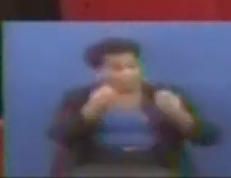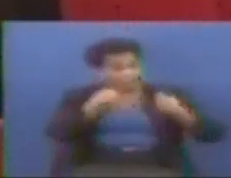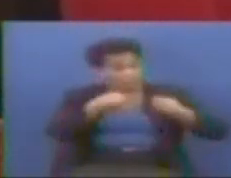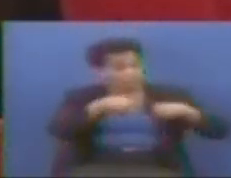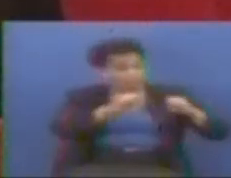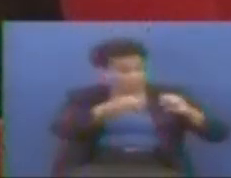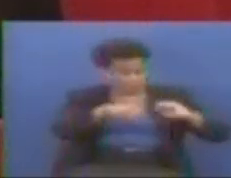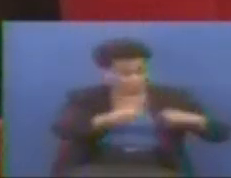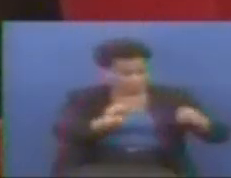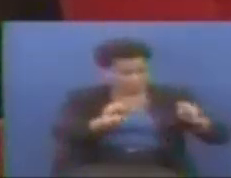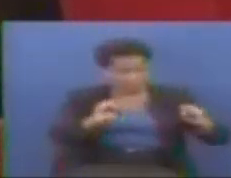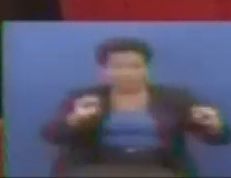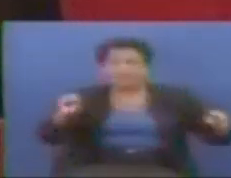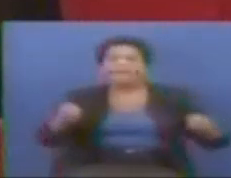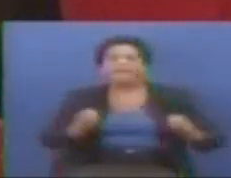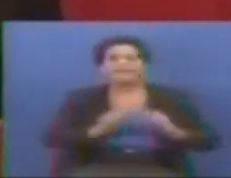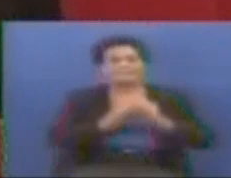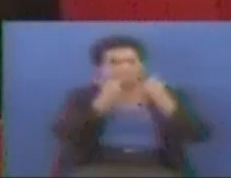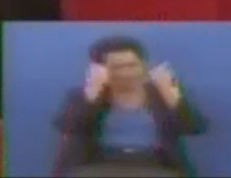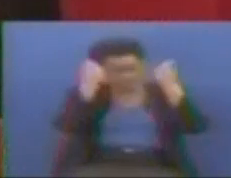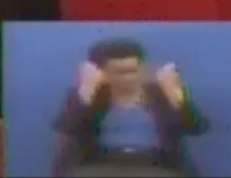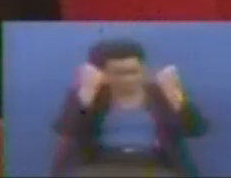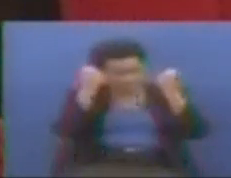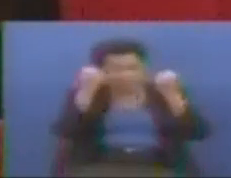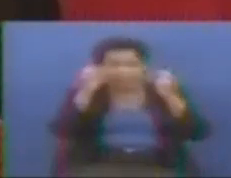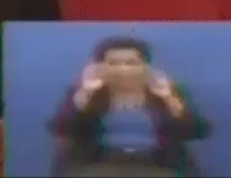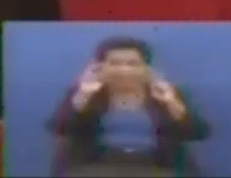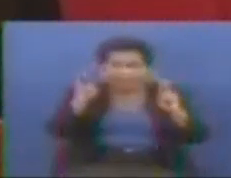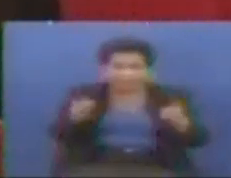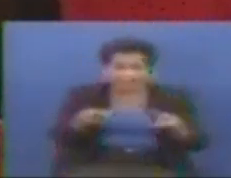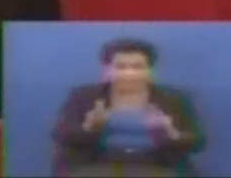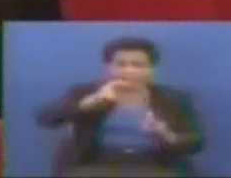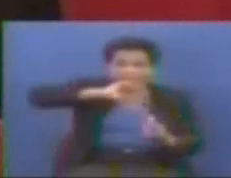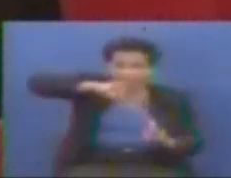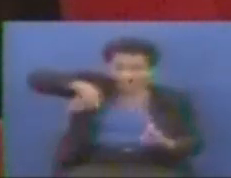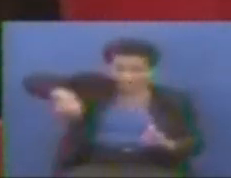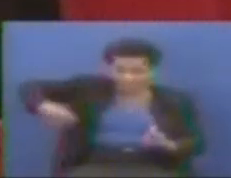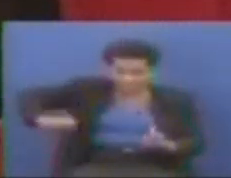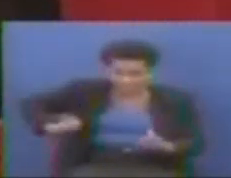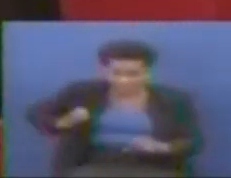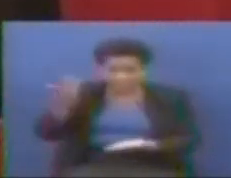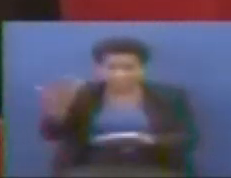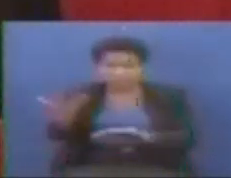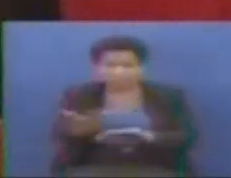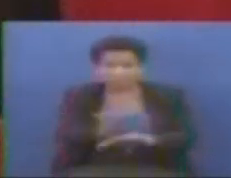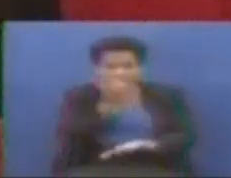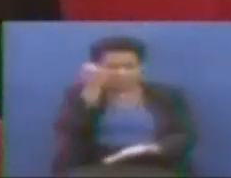kupata bima zao. Lakini pia Mheshimiwa Naibu Spika,